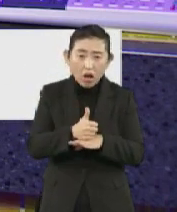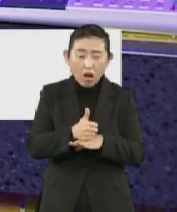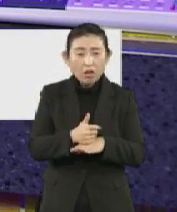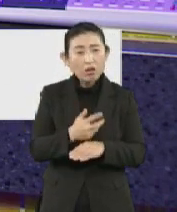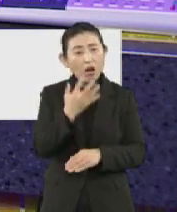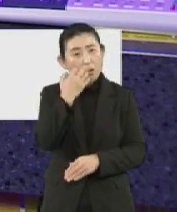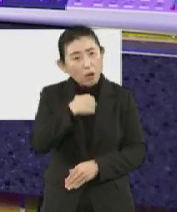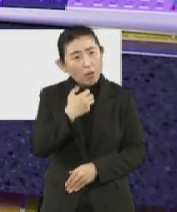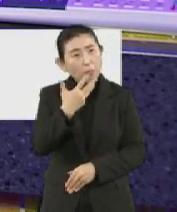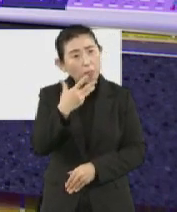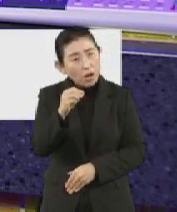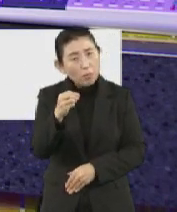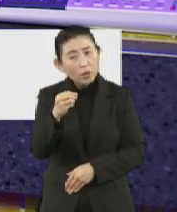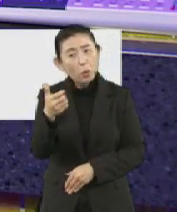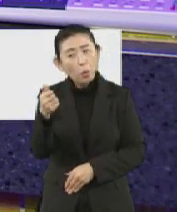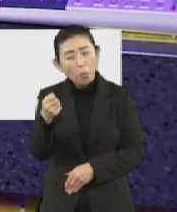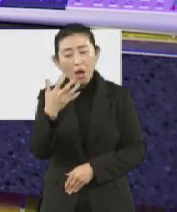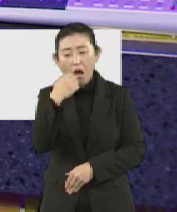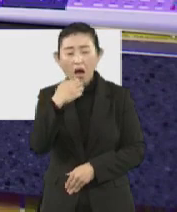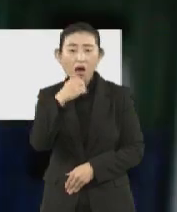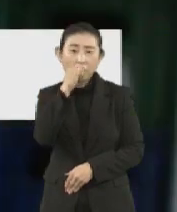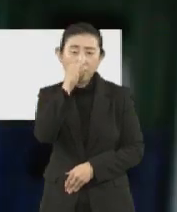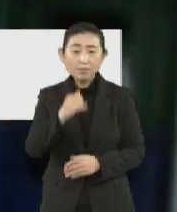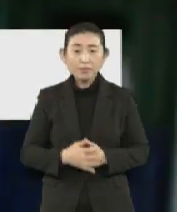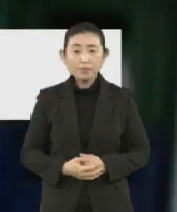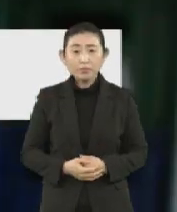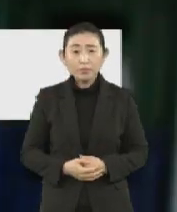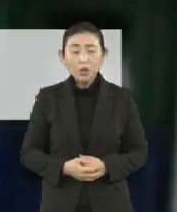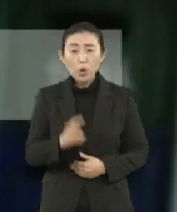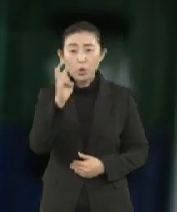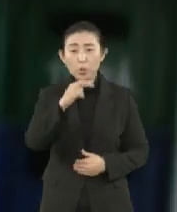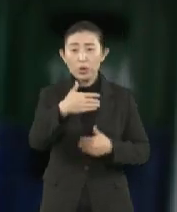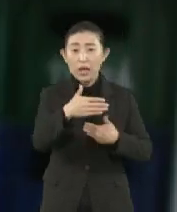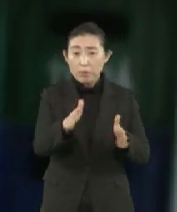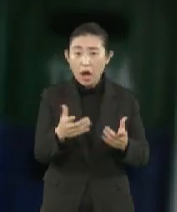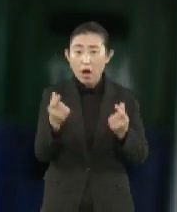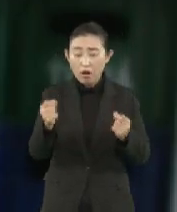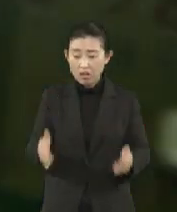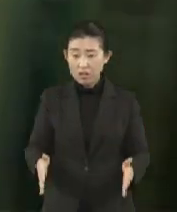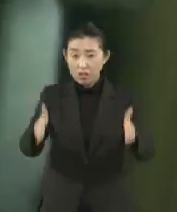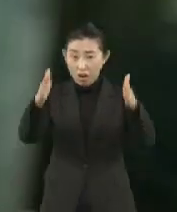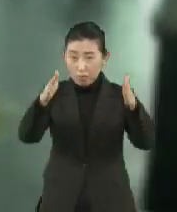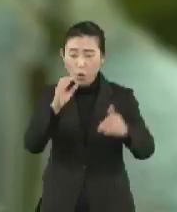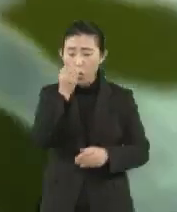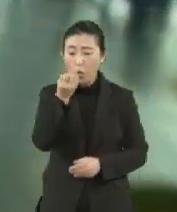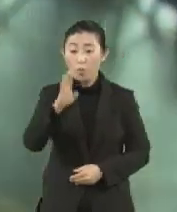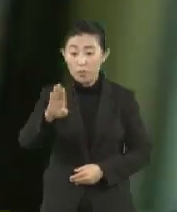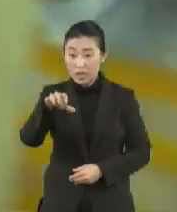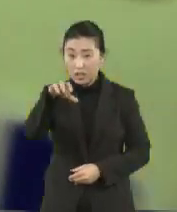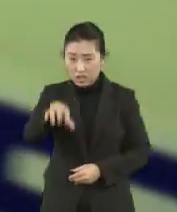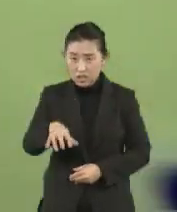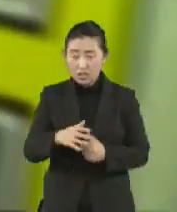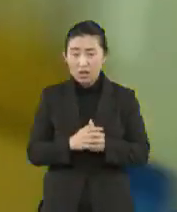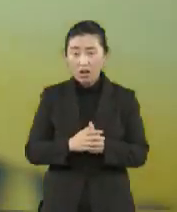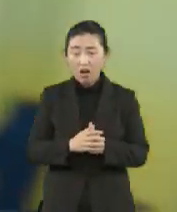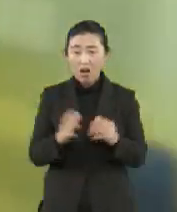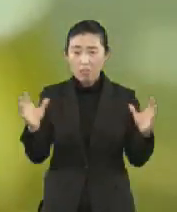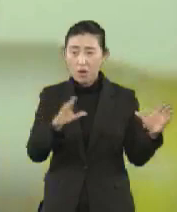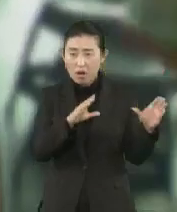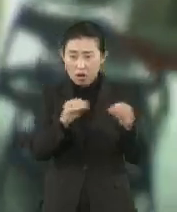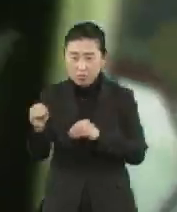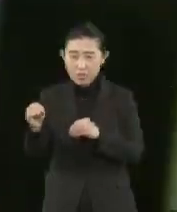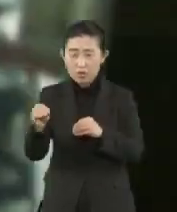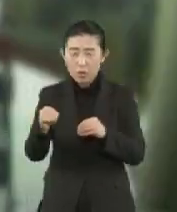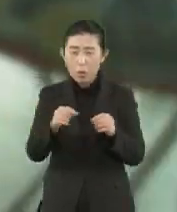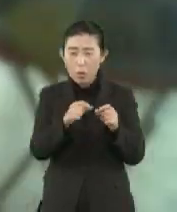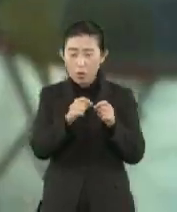많은 날은 8만 원, 적은 날은 5만 원을 들어요. 노래방과 같은 건물에 있는 이 호프집 역시 집합금지 조치